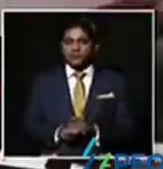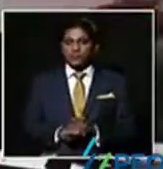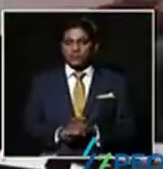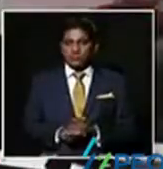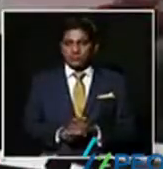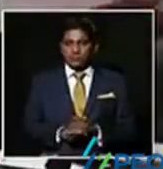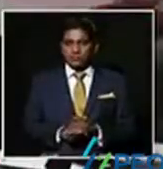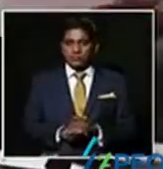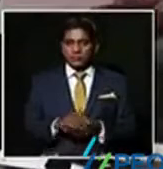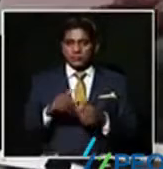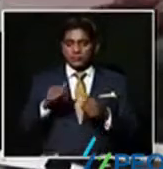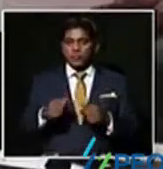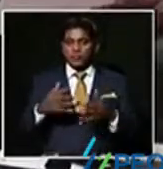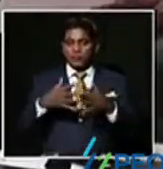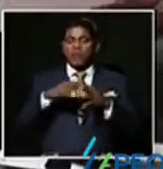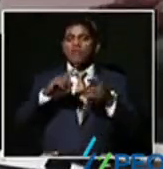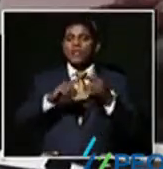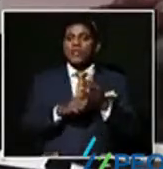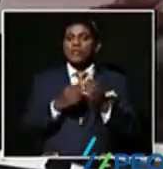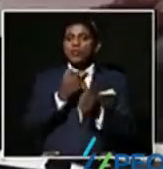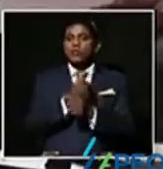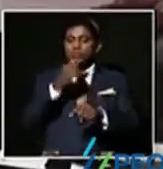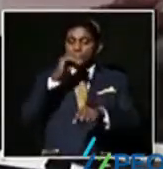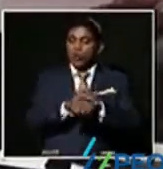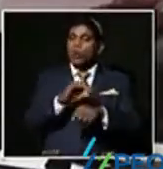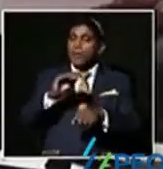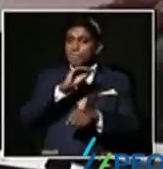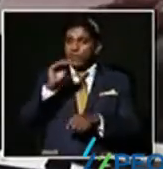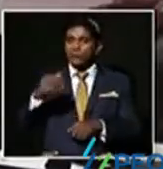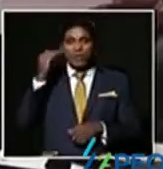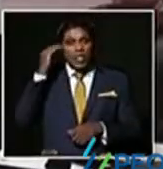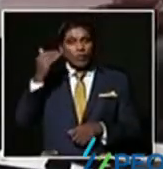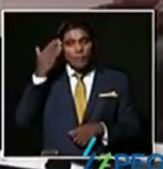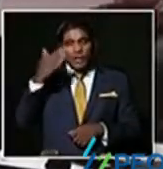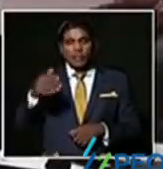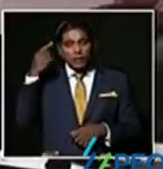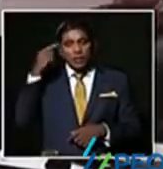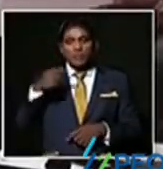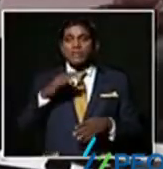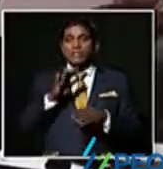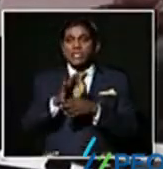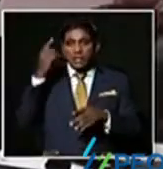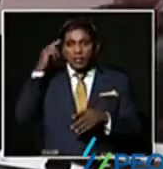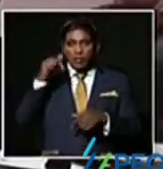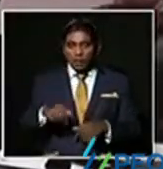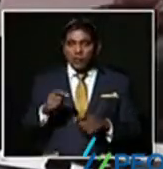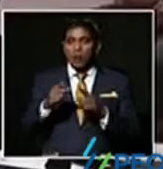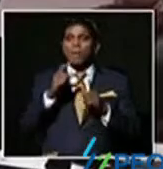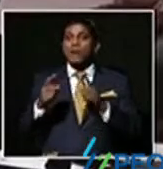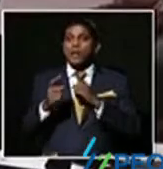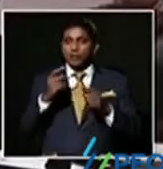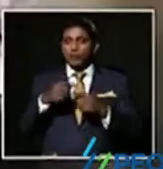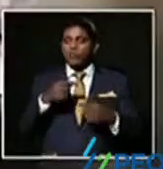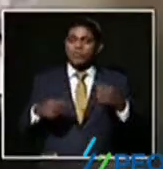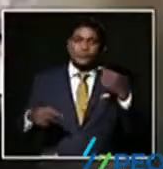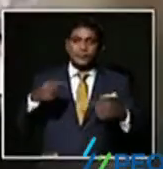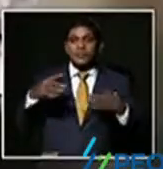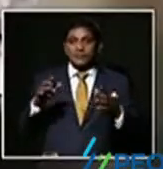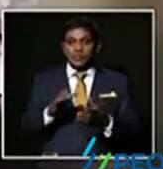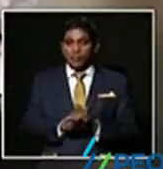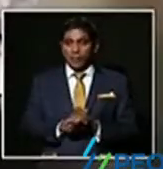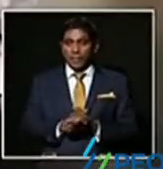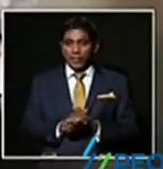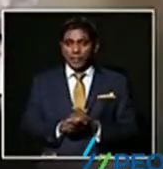මේ අතර වැලිකඩ පොලිසිය අතඩංගුවට ගැනීමෙන් පසුව කාන්තාවක මිය යාමේ සිද්ධිය පිළිබඳව අද පාර්ලිමේන්තුවේදීත් අවධානය යොමු වුණා.